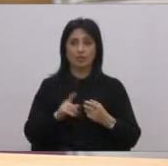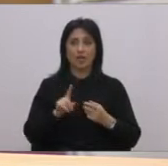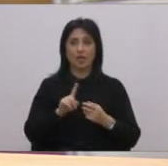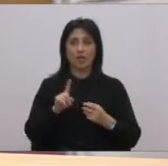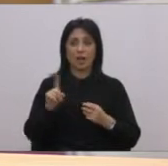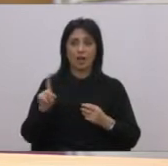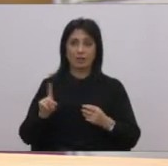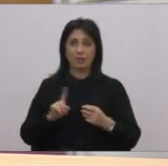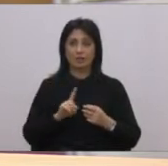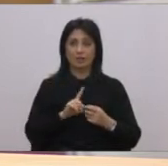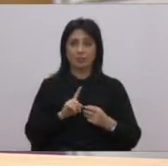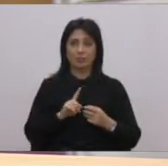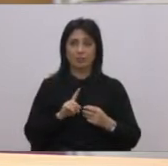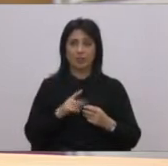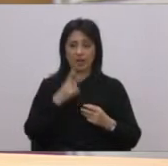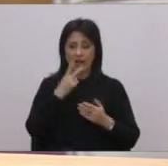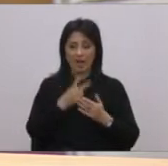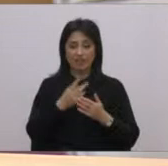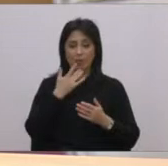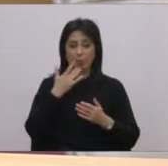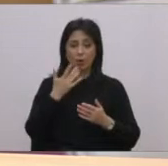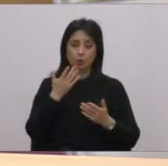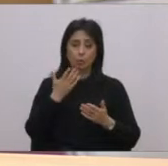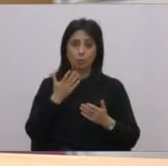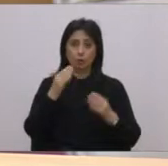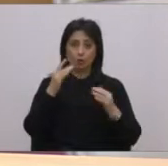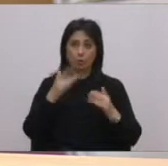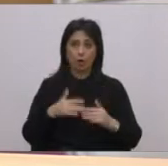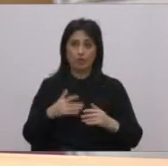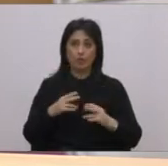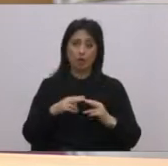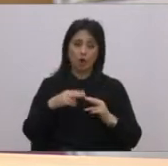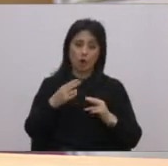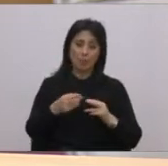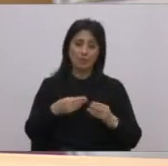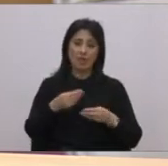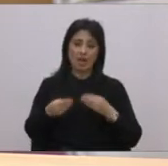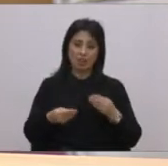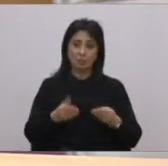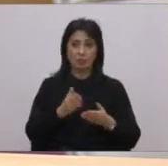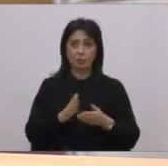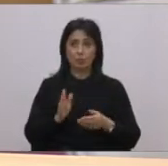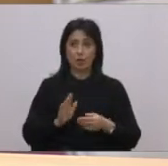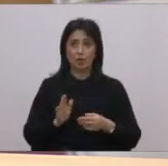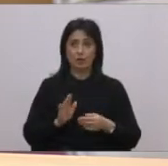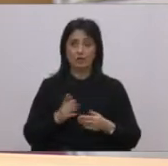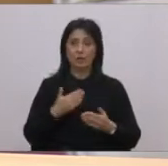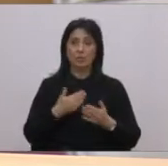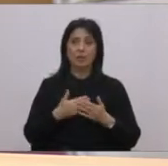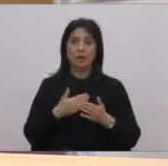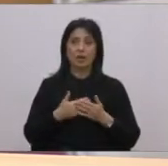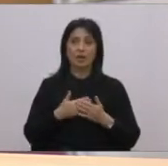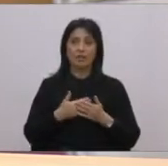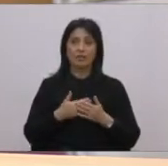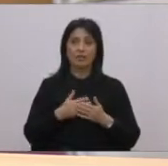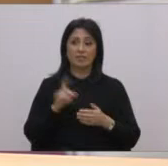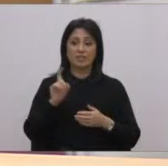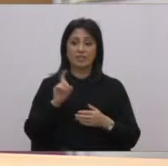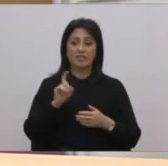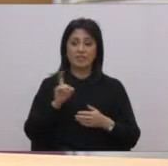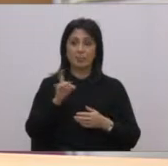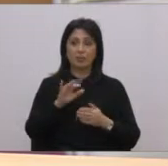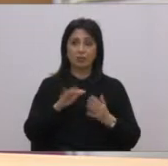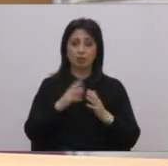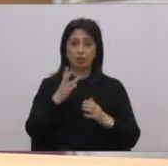რაიმე ხედვა პოლიტიკა თუ არ ჩამოყალიბებული, ან კომპენსაციები გაცემული არის თუ არა. მაგალითად, ზესტაფონის რაიონის